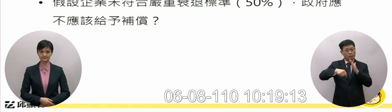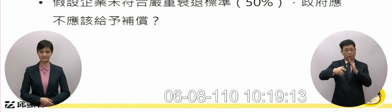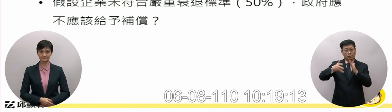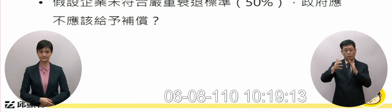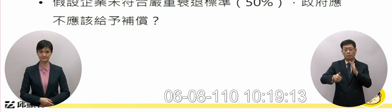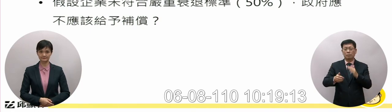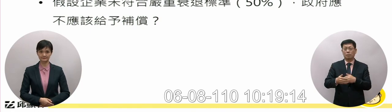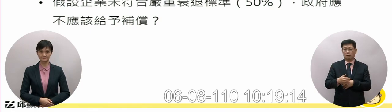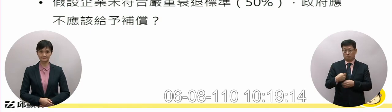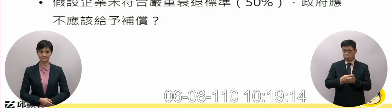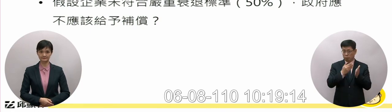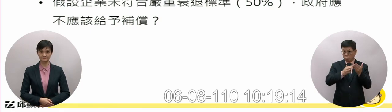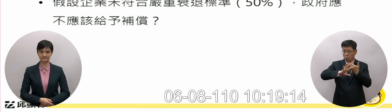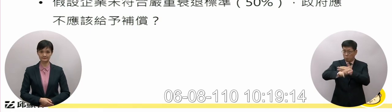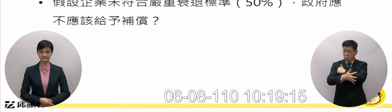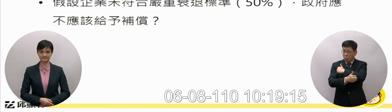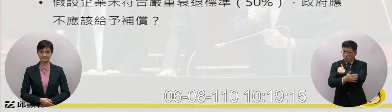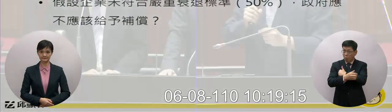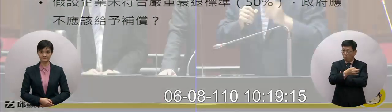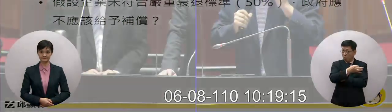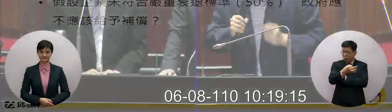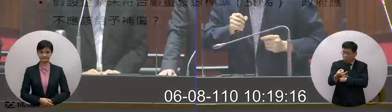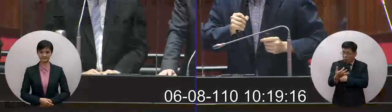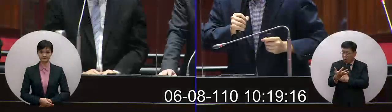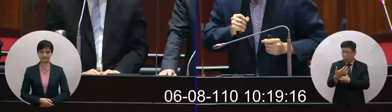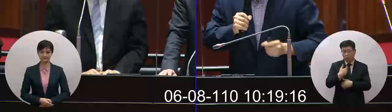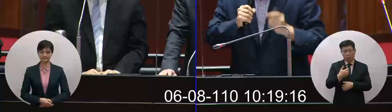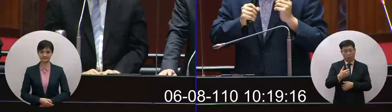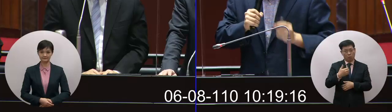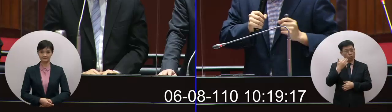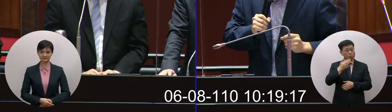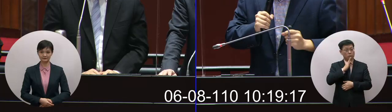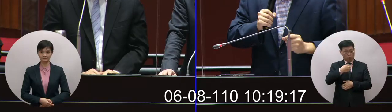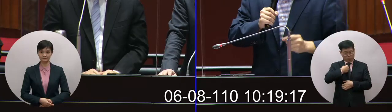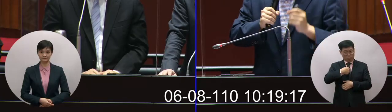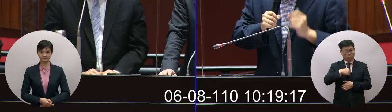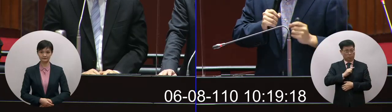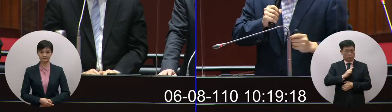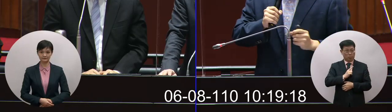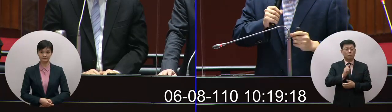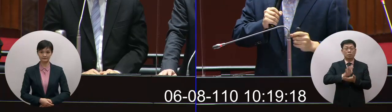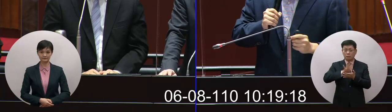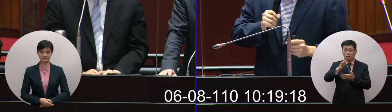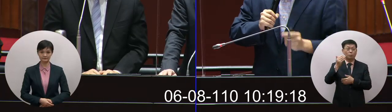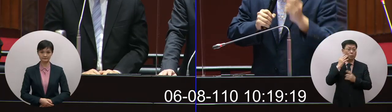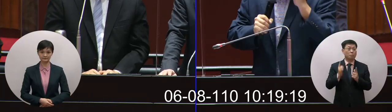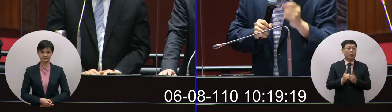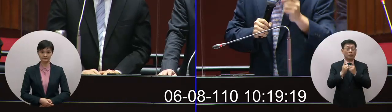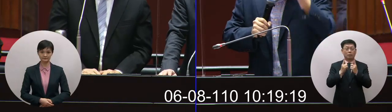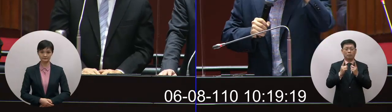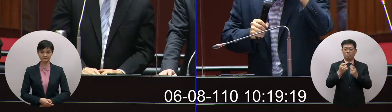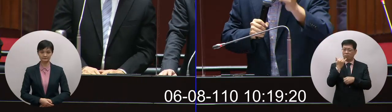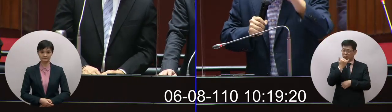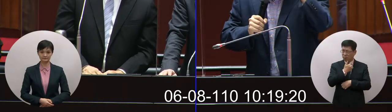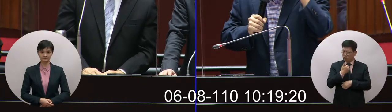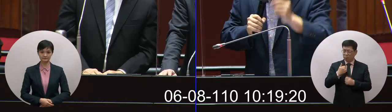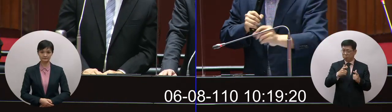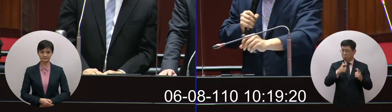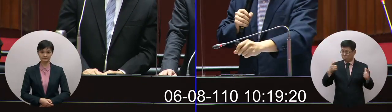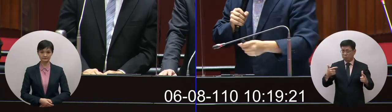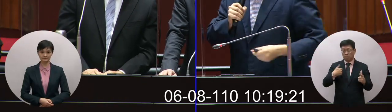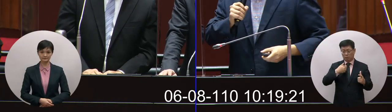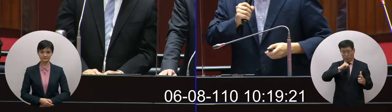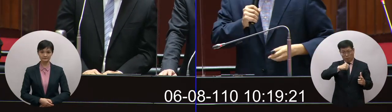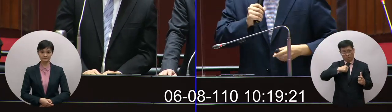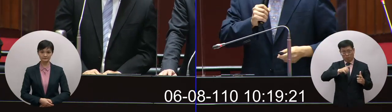工，那只限于外籍劳移工那个移工吗？如果是说将来啦，吼，也许会扩及到本